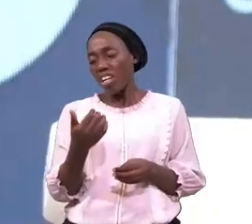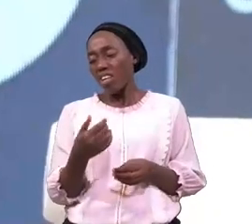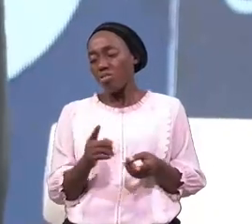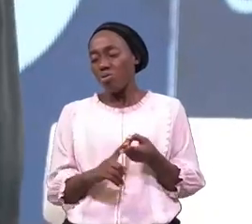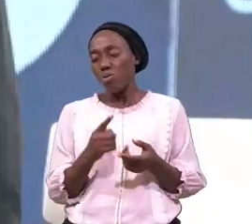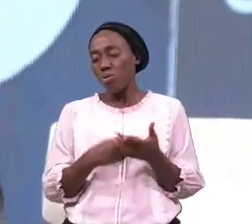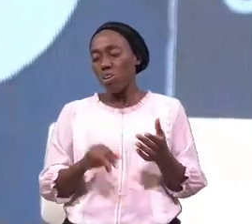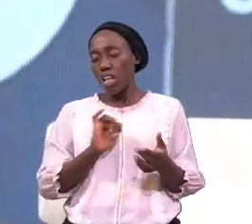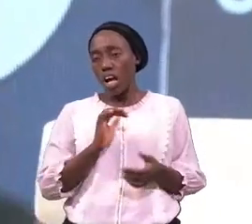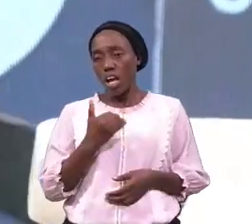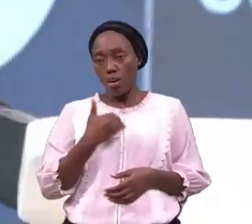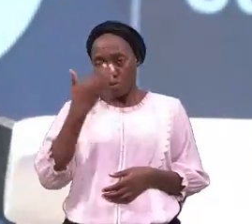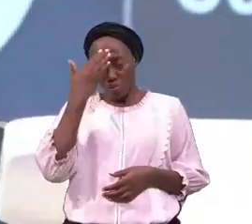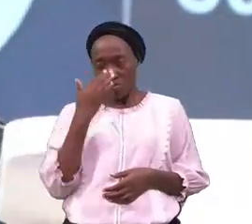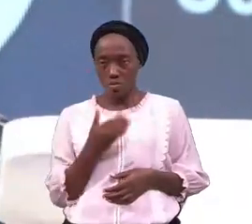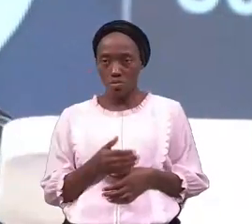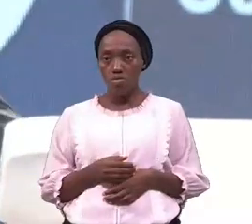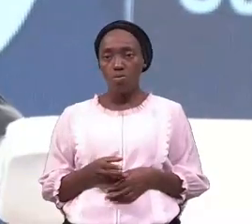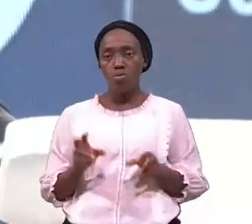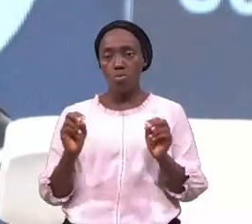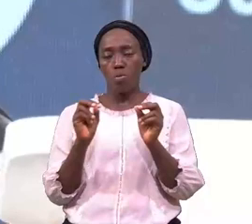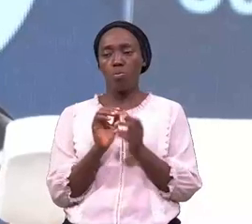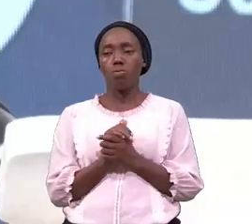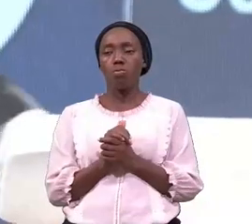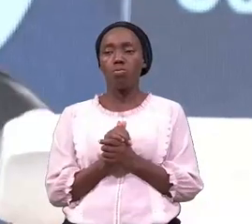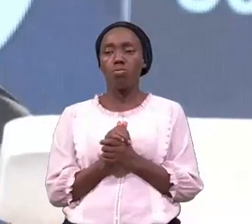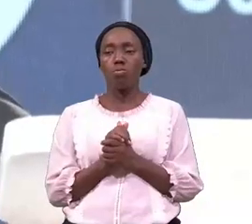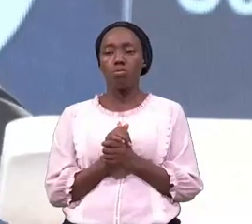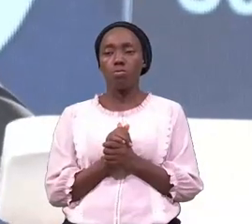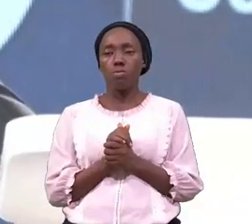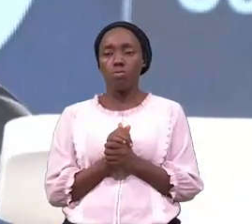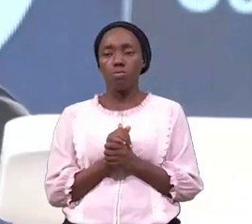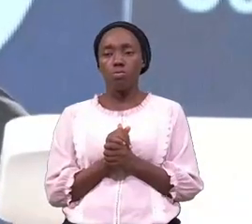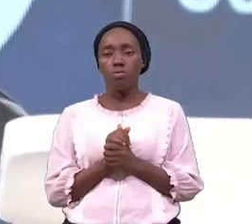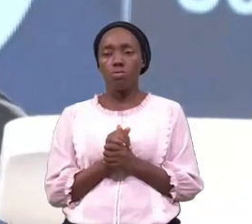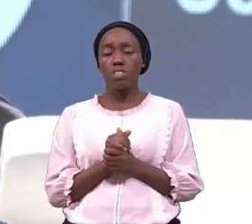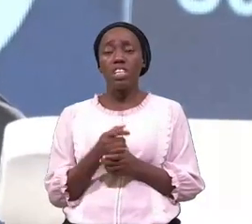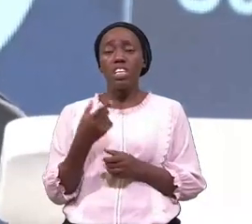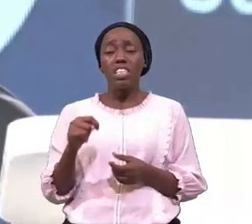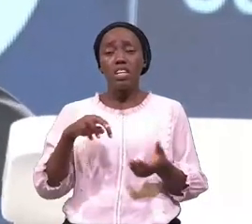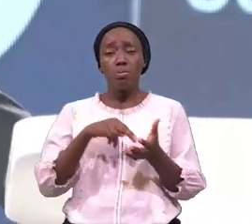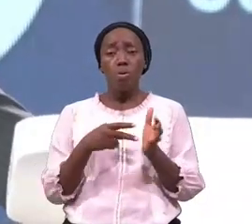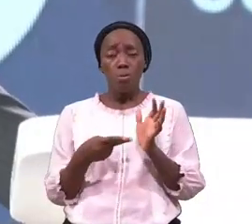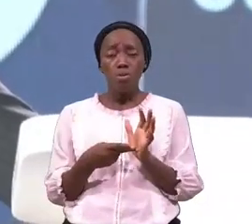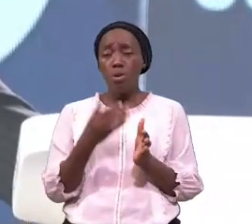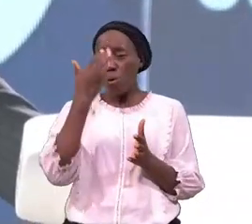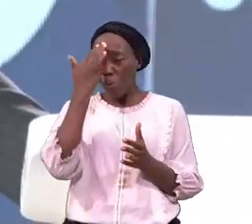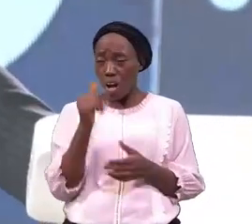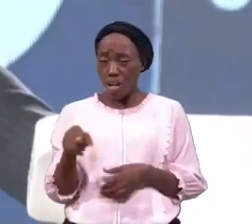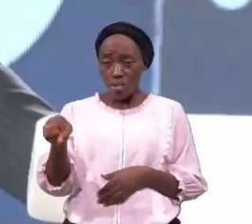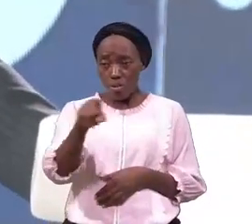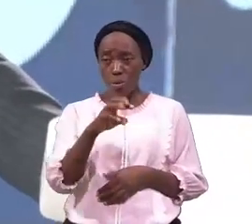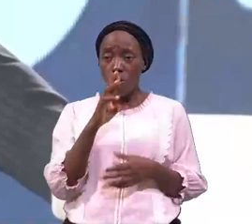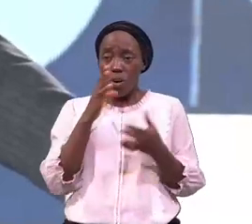Et tout ce qu'ils ne connaissaient pas, n'ont pas dit, non, je suis déjà trop vieux dans le ministère pour ajouter quelque chose. L'objectif pour lequel tu es